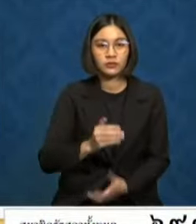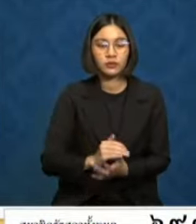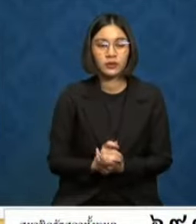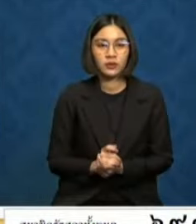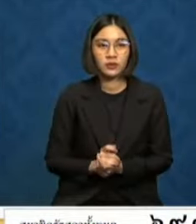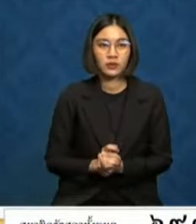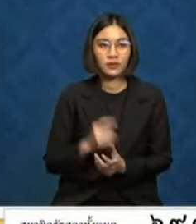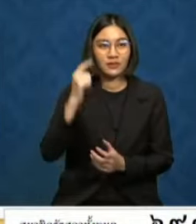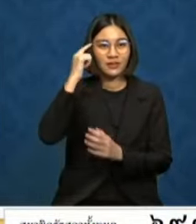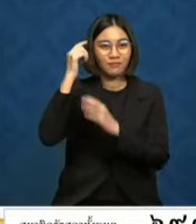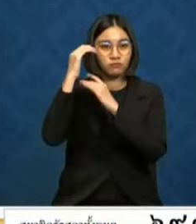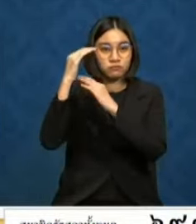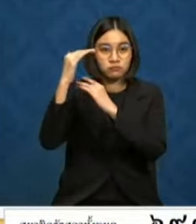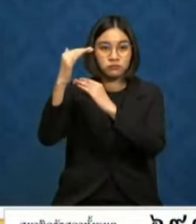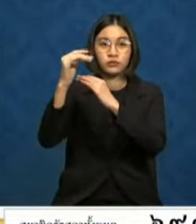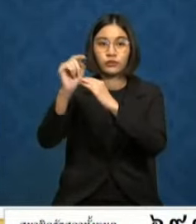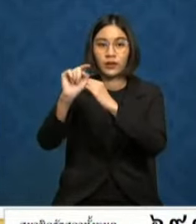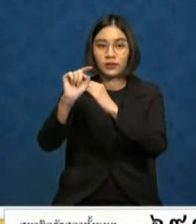ก็หวังเป็นอย่างยิ่งว่